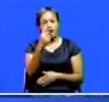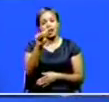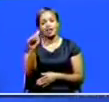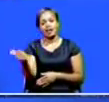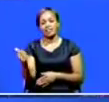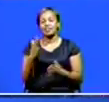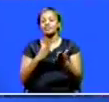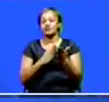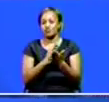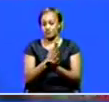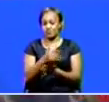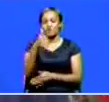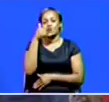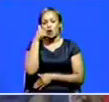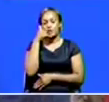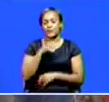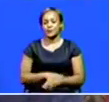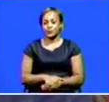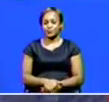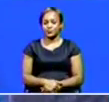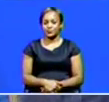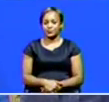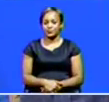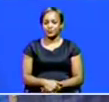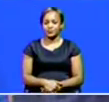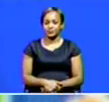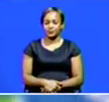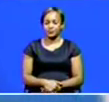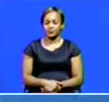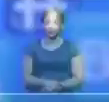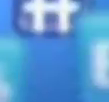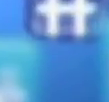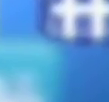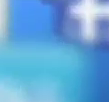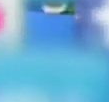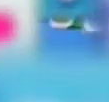simu ya mkono. Willy Lusige, KTN News, eneo la Chwele, kaunti ya Bungoma.